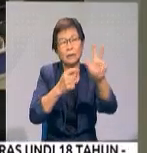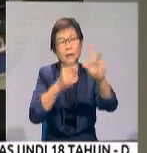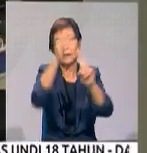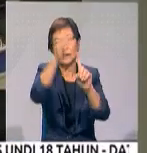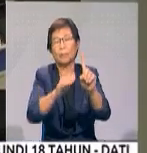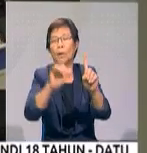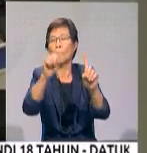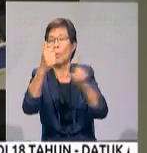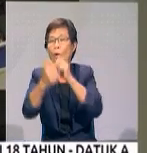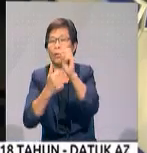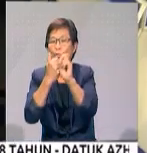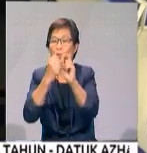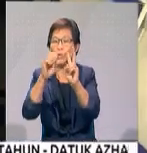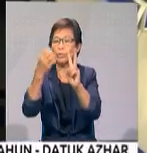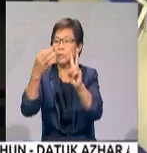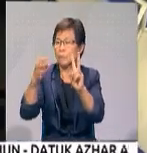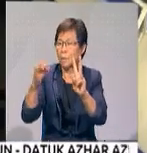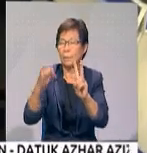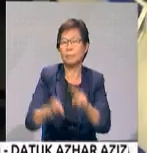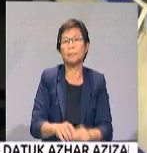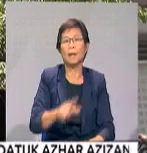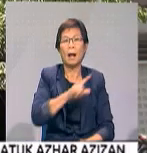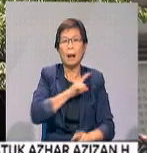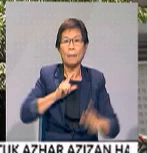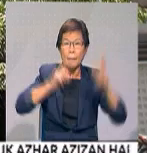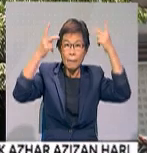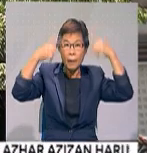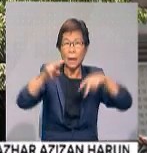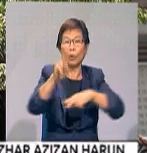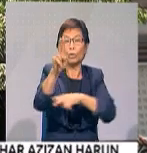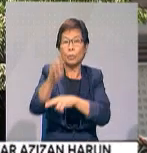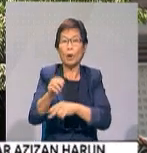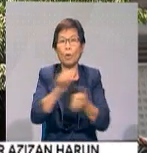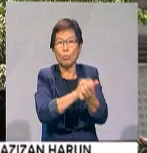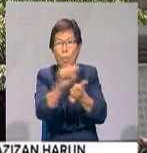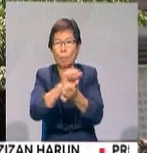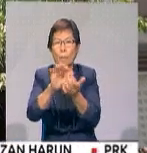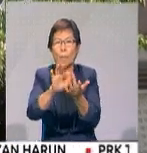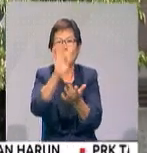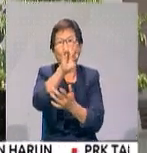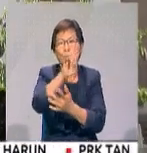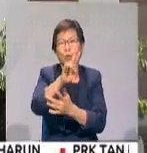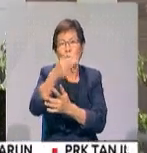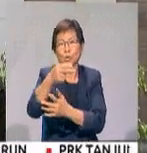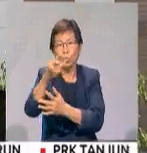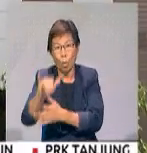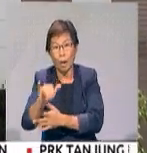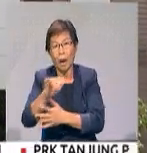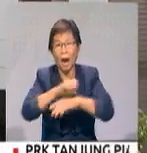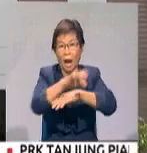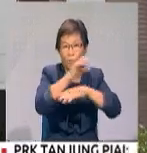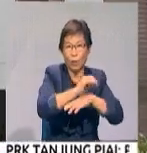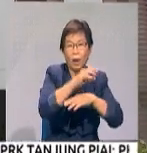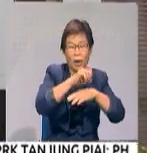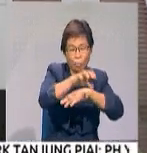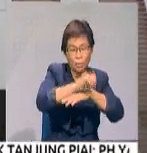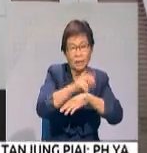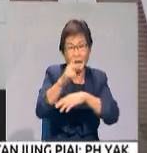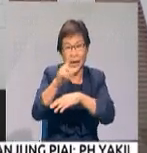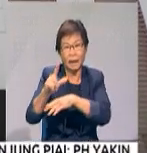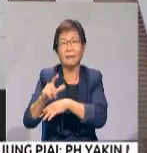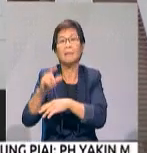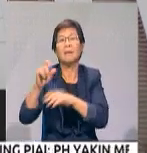31 Oktober 2019. Lembaga Pengarah Utusan meluluskan pelantikan UHY Advisory KL Sdn